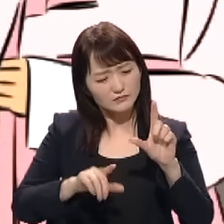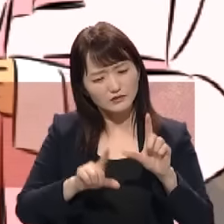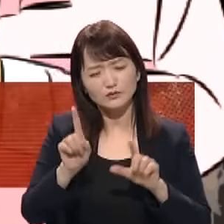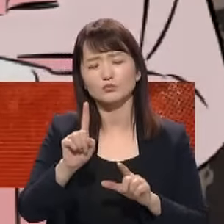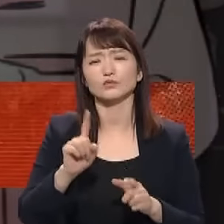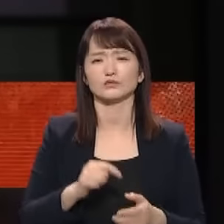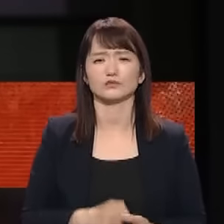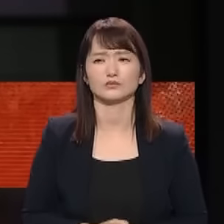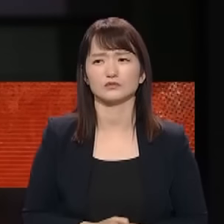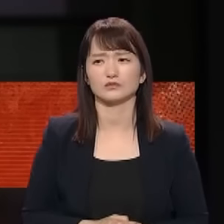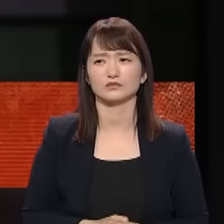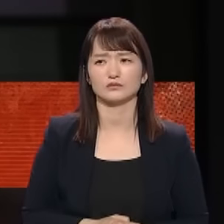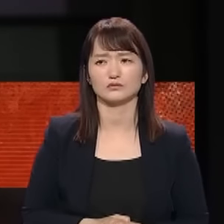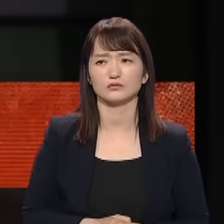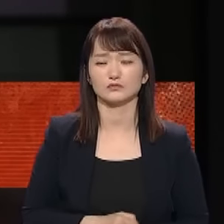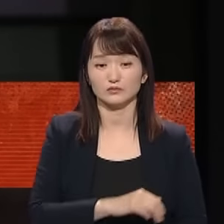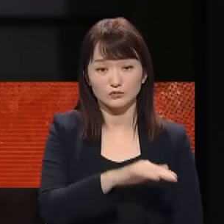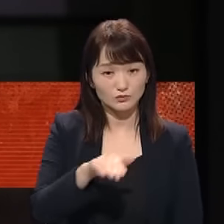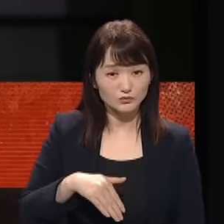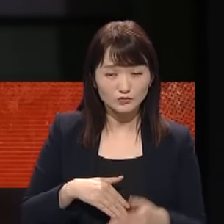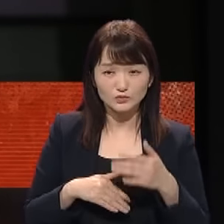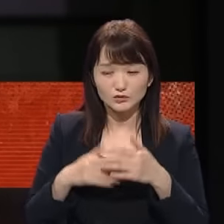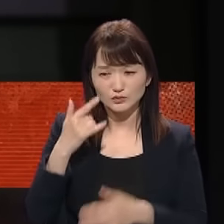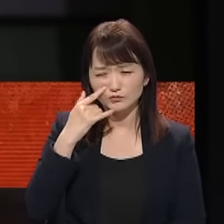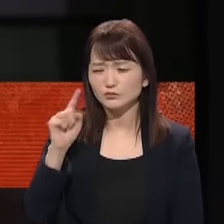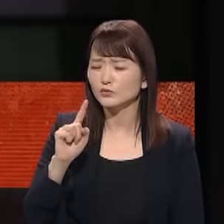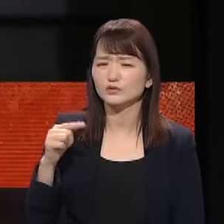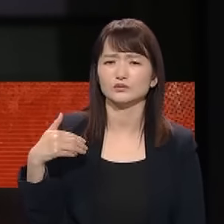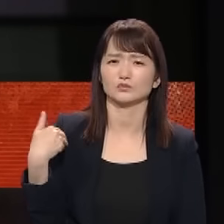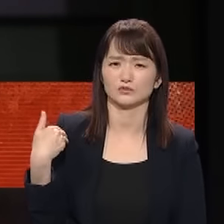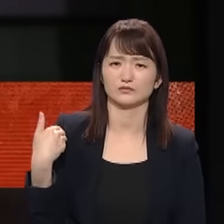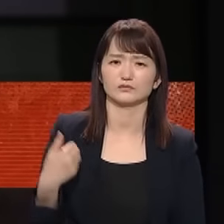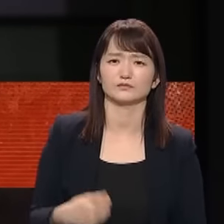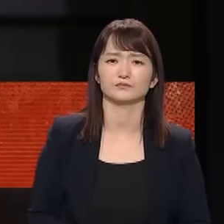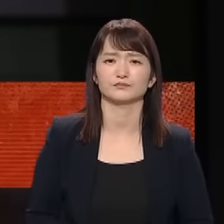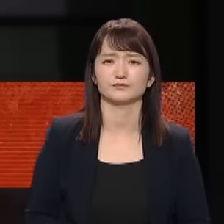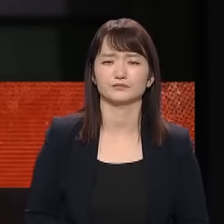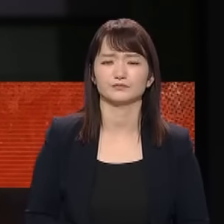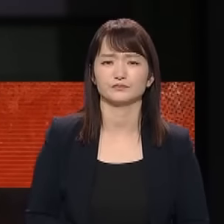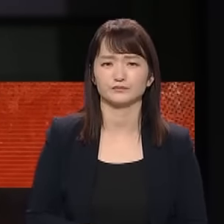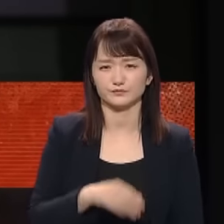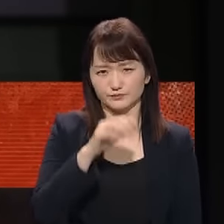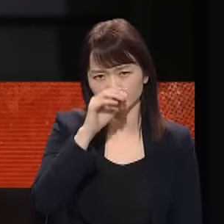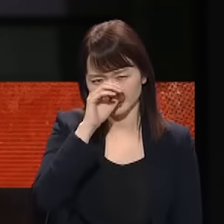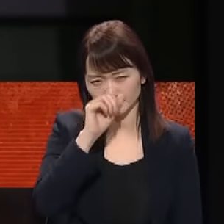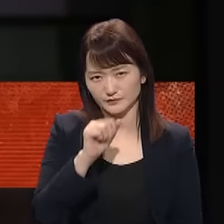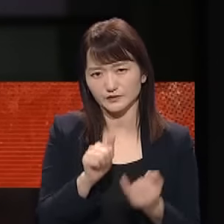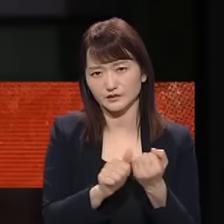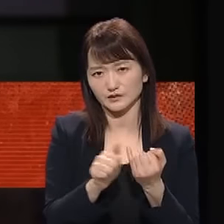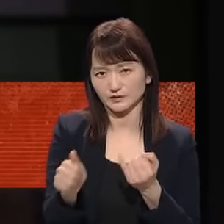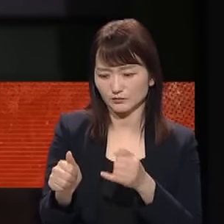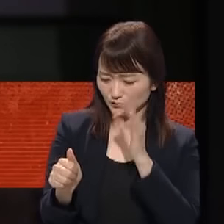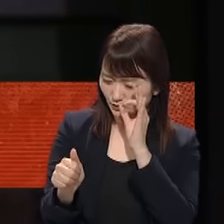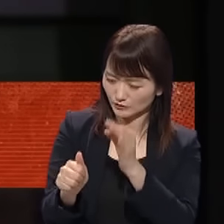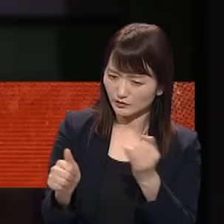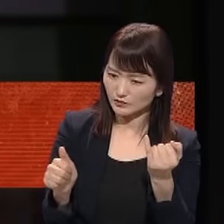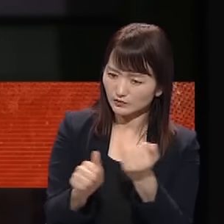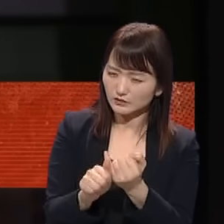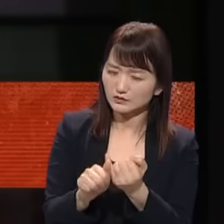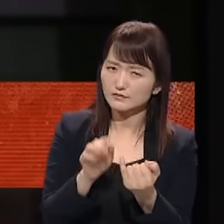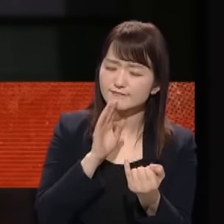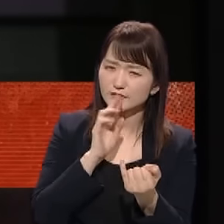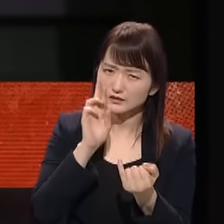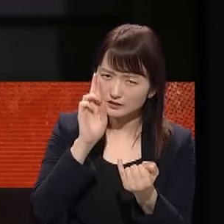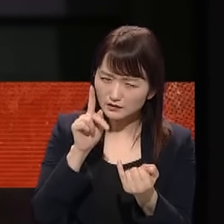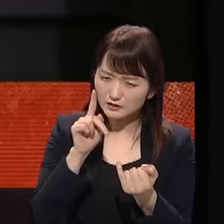얘기해봐도 우리 부모님이 아무것도 몰라서 그렇다라고만 한다고 합니다. 그래서 이 착하고 성실한 남편만 보고 이대로 결혼하는 게